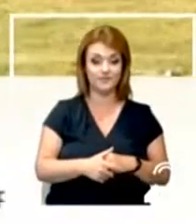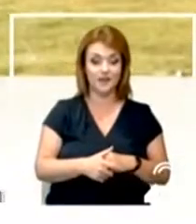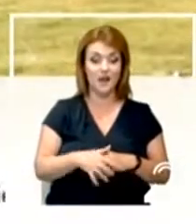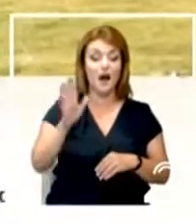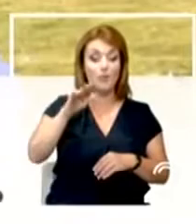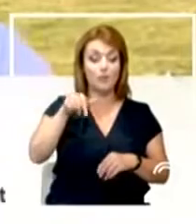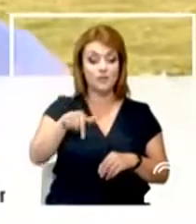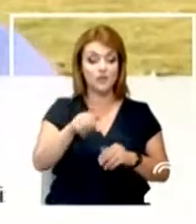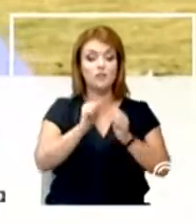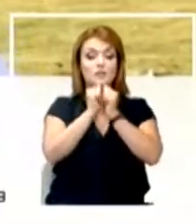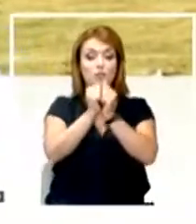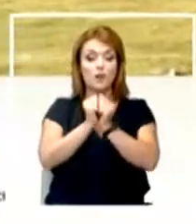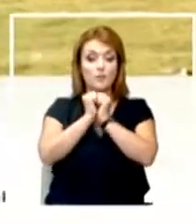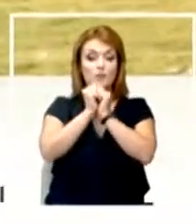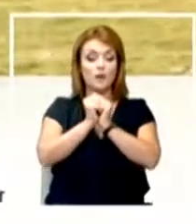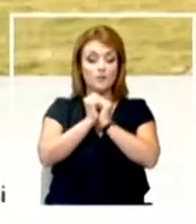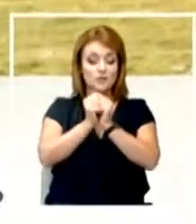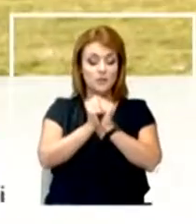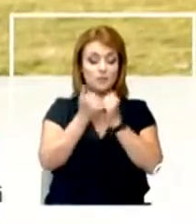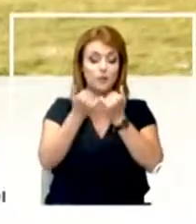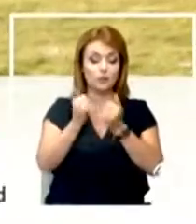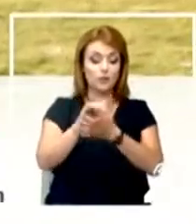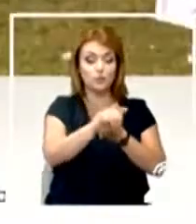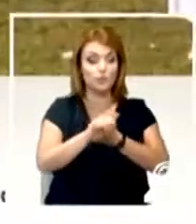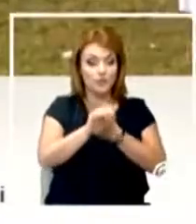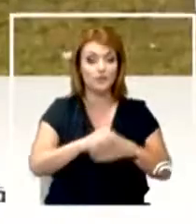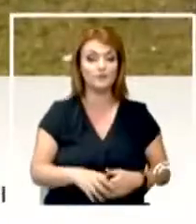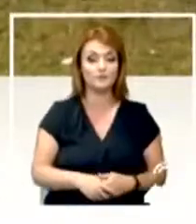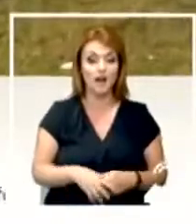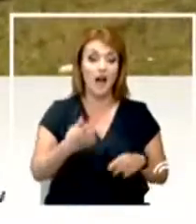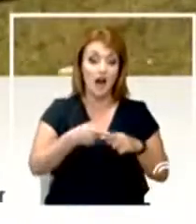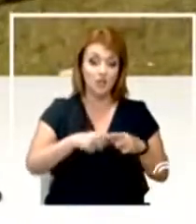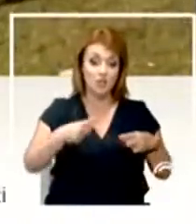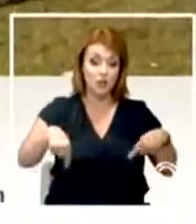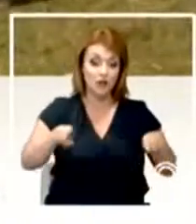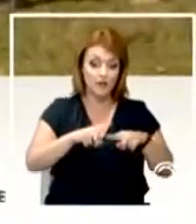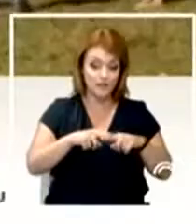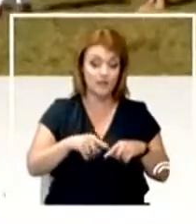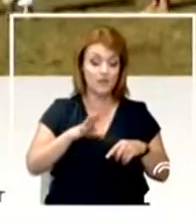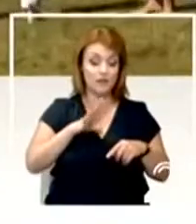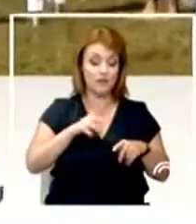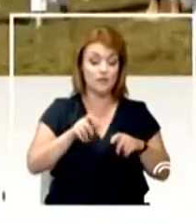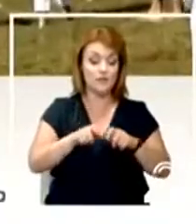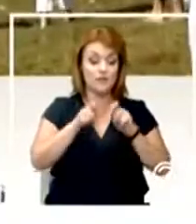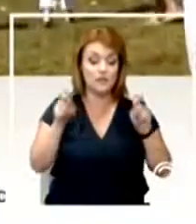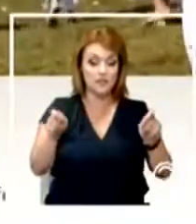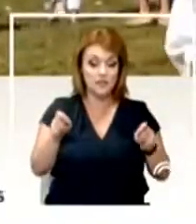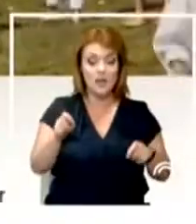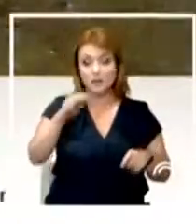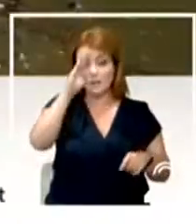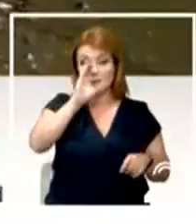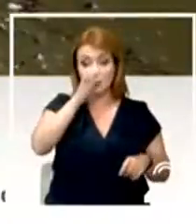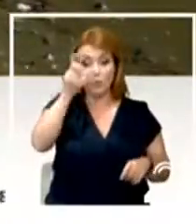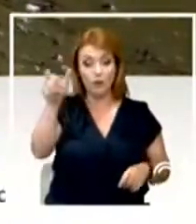природата и да измолят мир и хармония. Societatea Frăția Albă a fost înființată de bulgarul Petr